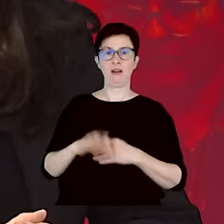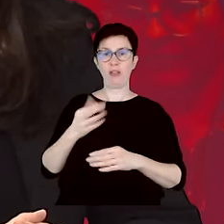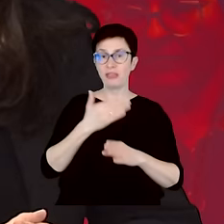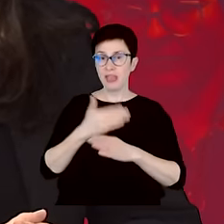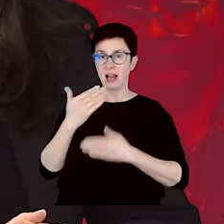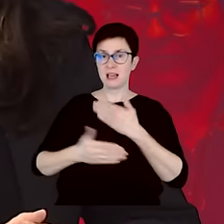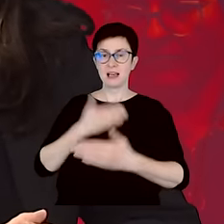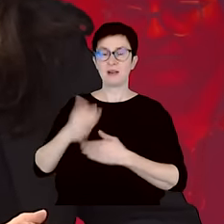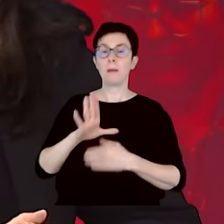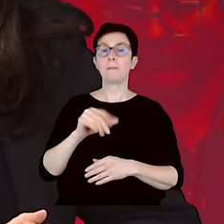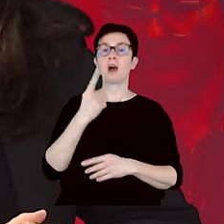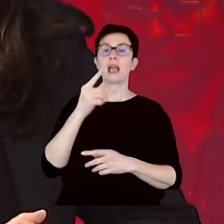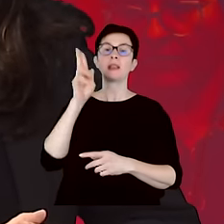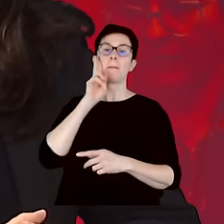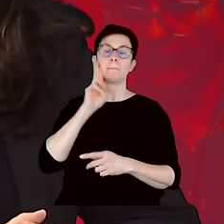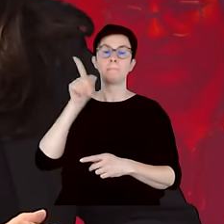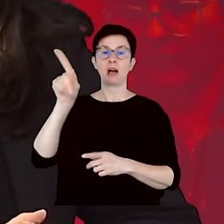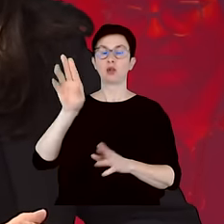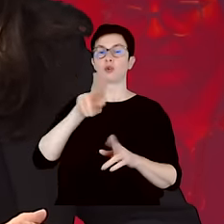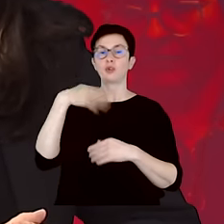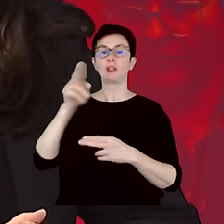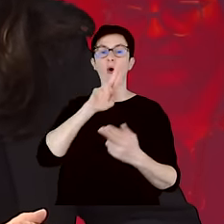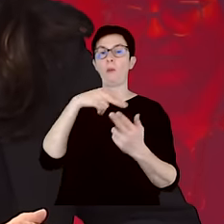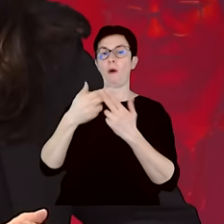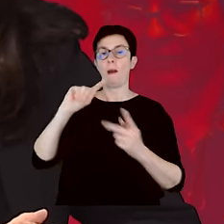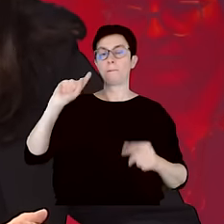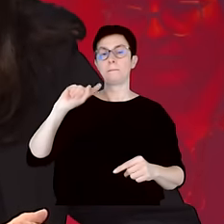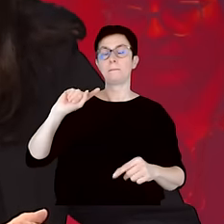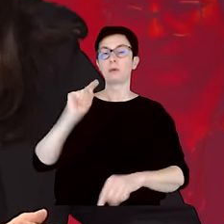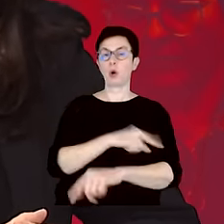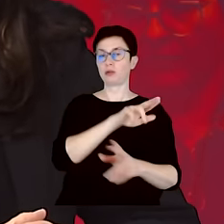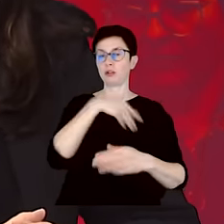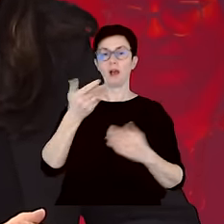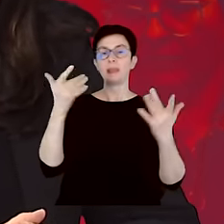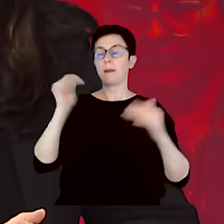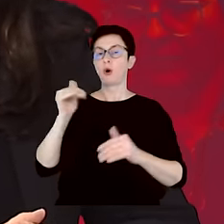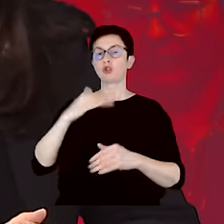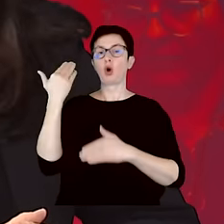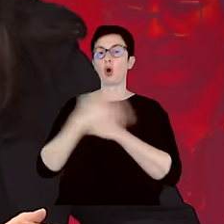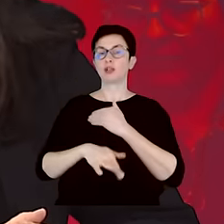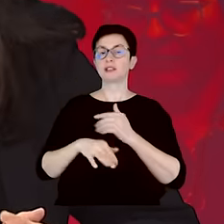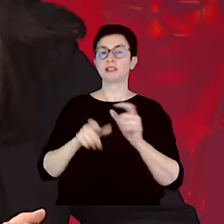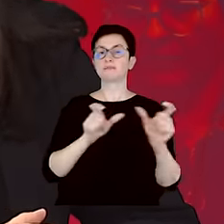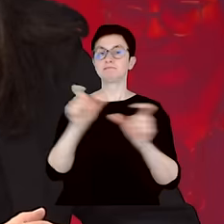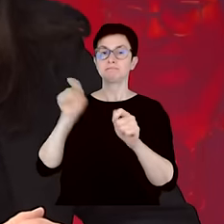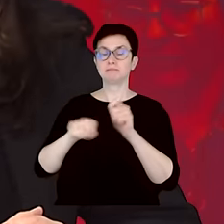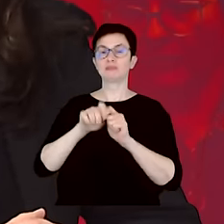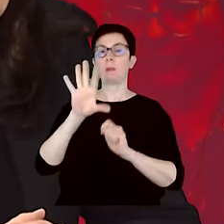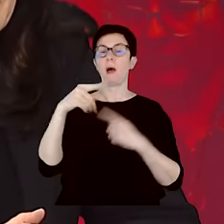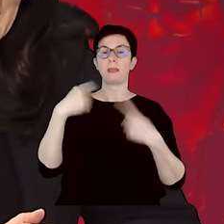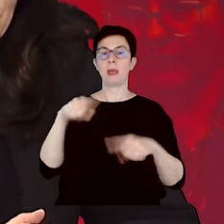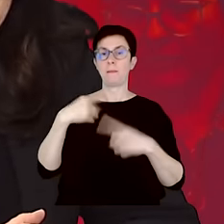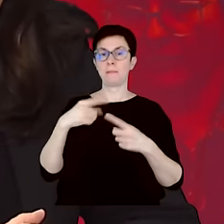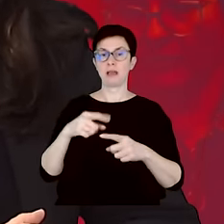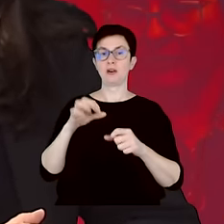z tych matek dostała na przykład odpowiedź od prokuratury, że nie może prokuratura zakończyć śledztwa, bo nie przesłuchała jeszcze znachora